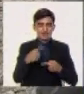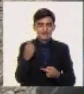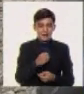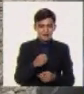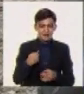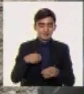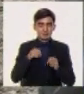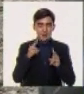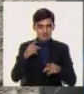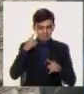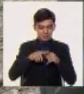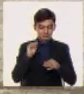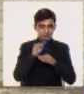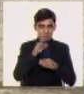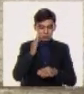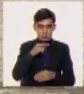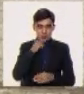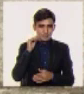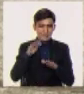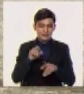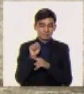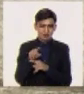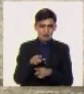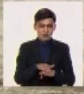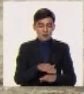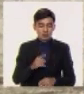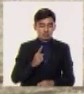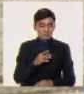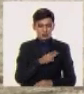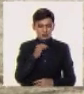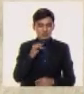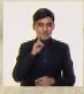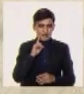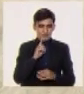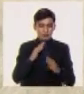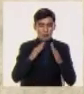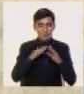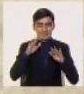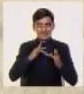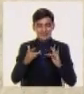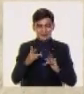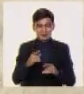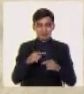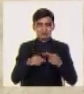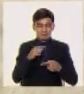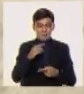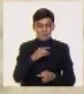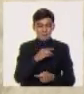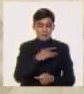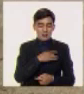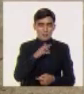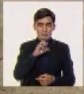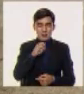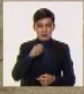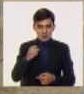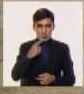оборудование мол заказывали его в россии ждать пришлось дольше так что пока интернет в домах появится школьникам из белого карьера